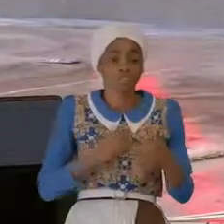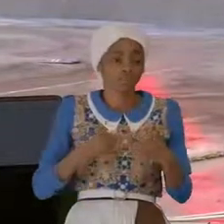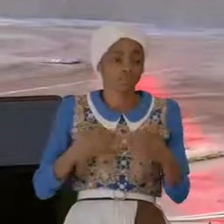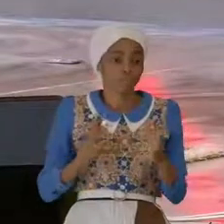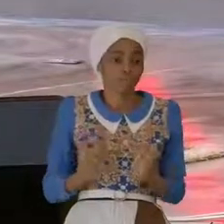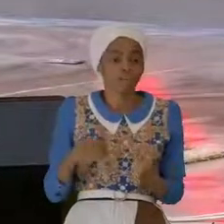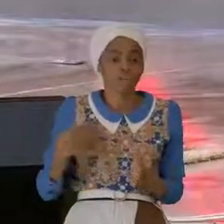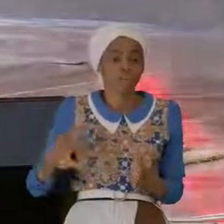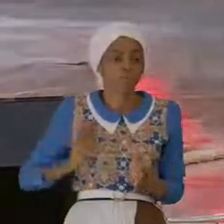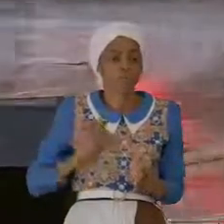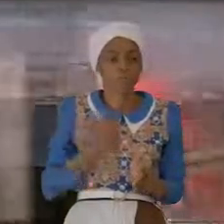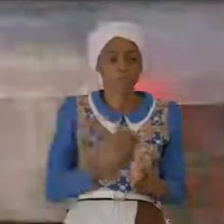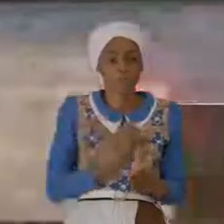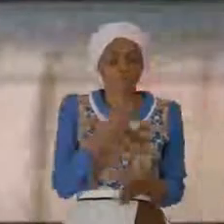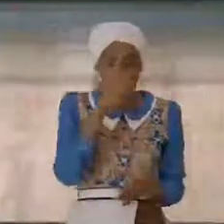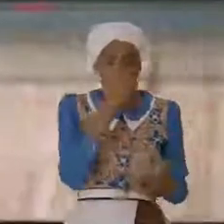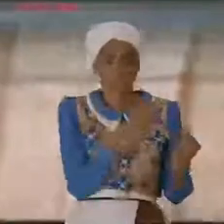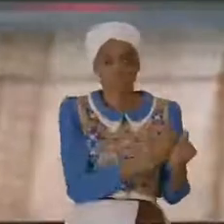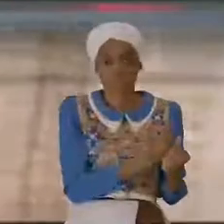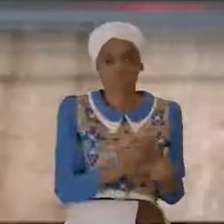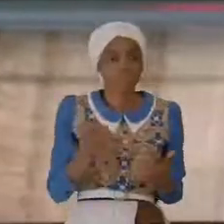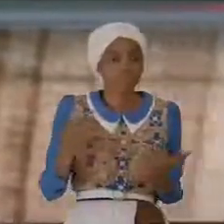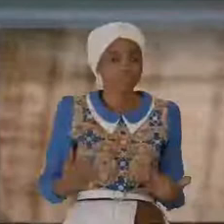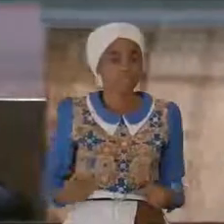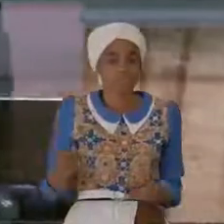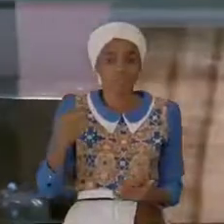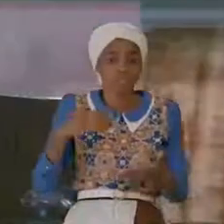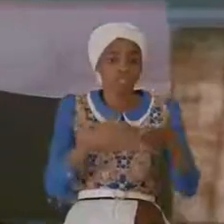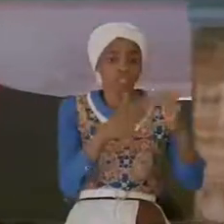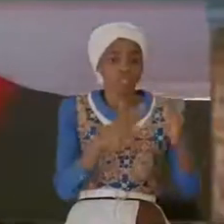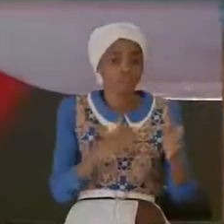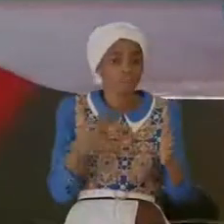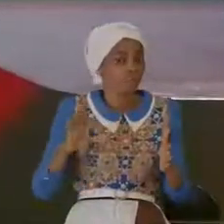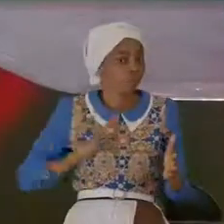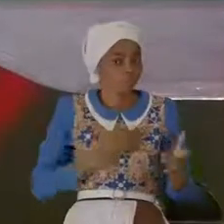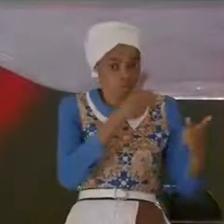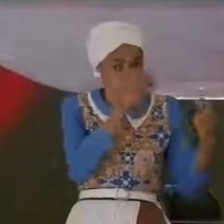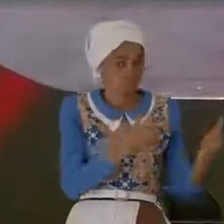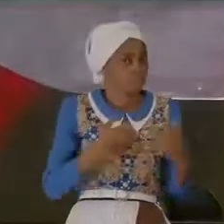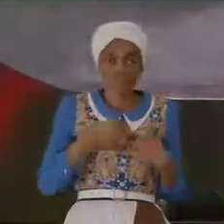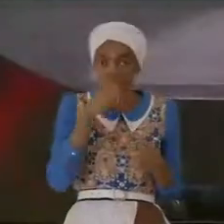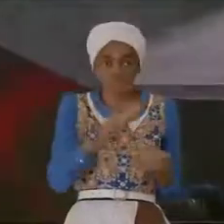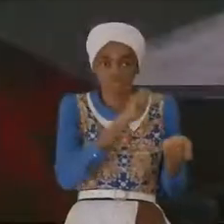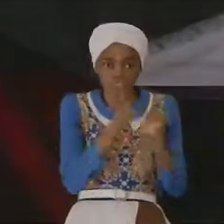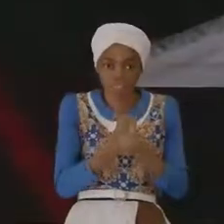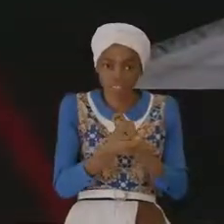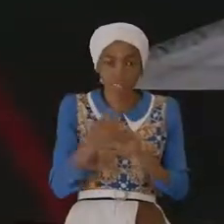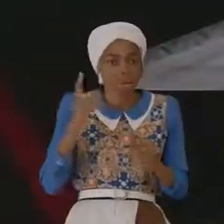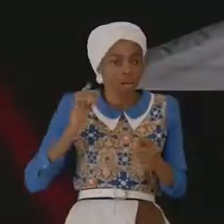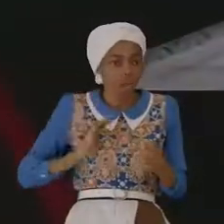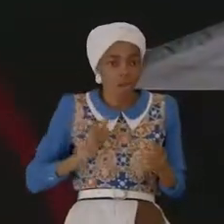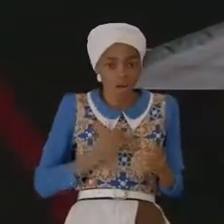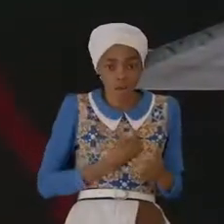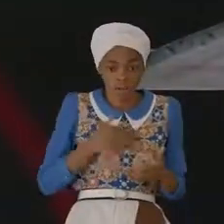foi. Comme l'auteur, le chef, n'a pas changé le contenu de la foi,